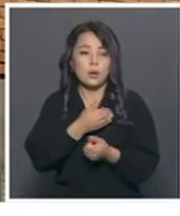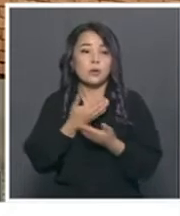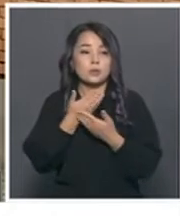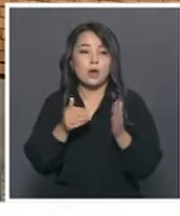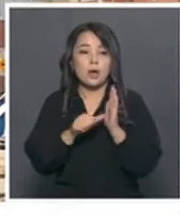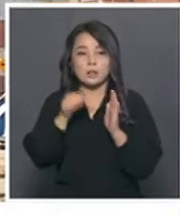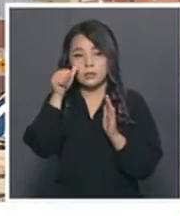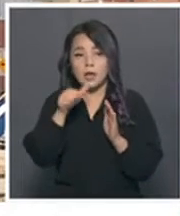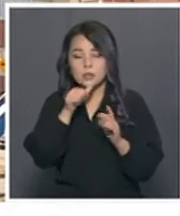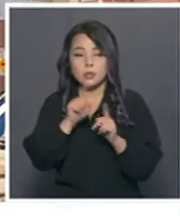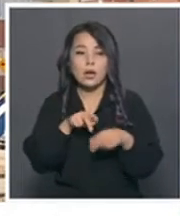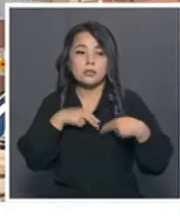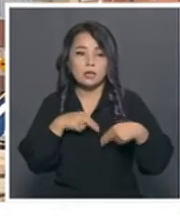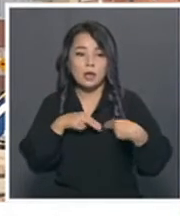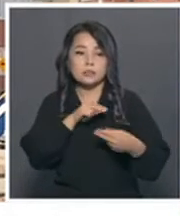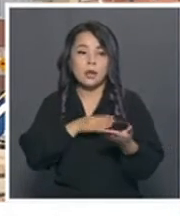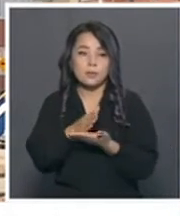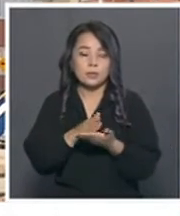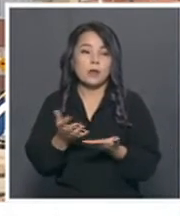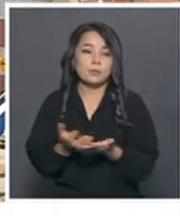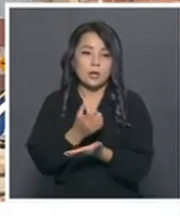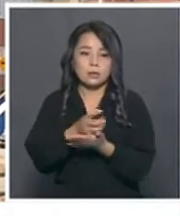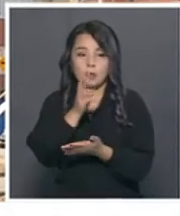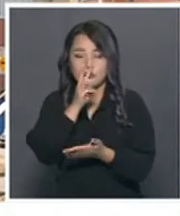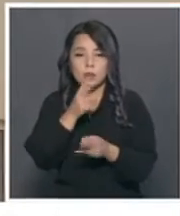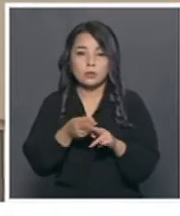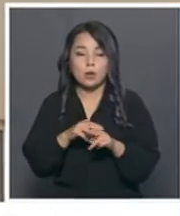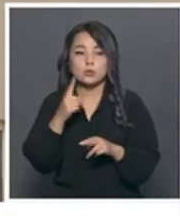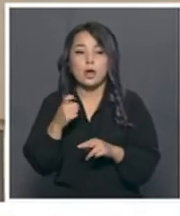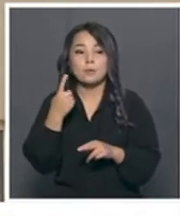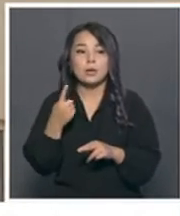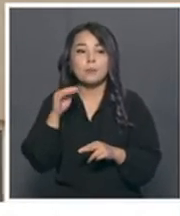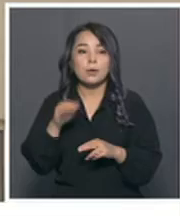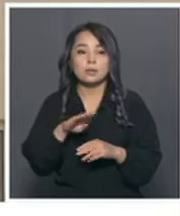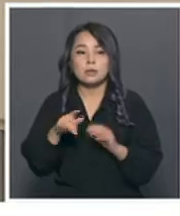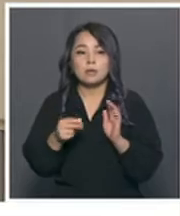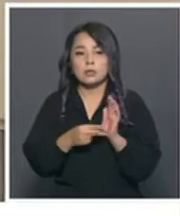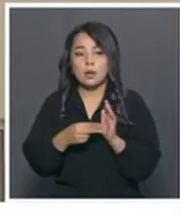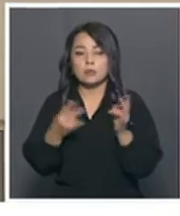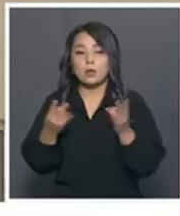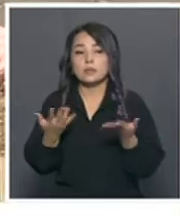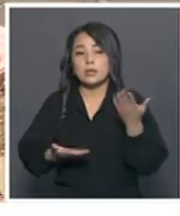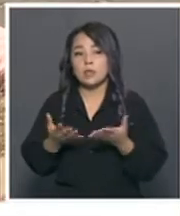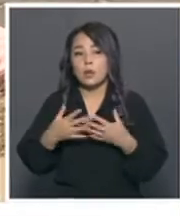айда еңбек немесе кәсіпкерлік қызметтен түсетін кірістер 101 000 теңгені құрау қажет. Бұл дегеніміз, егер